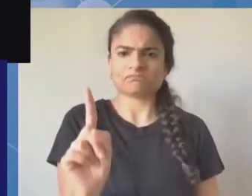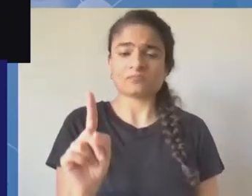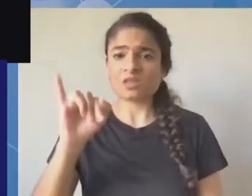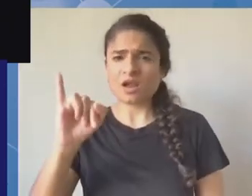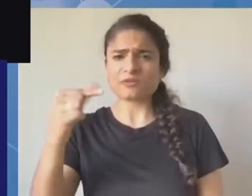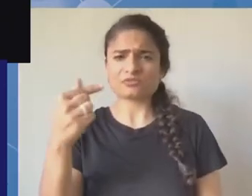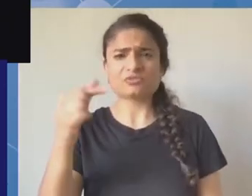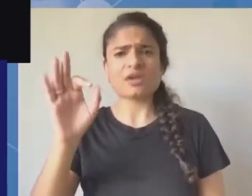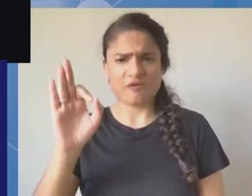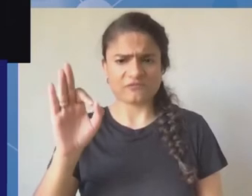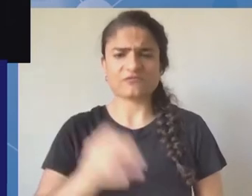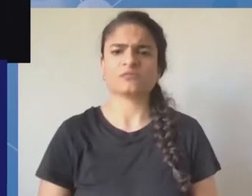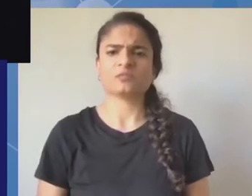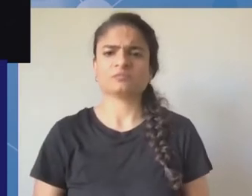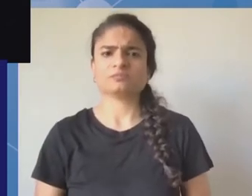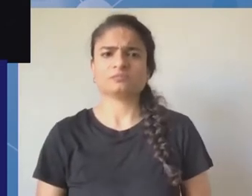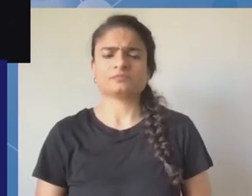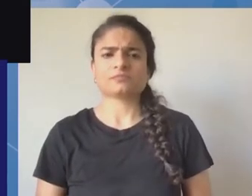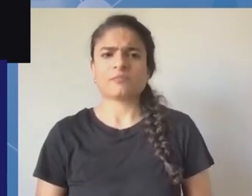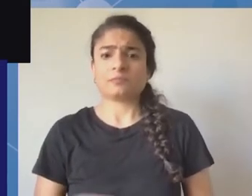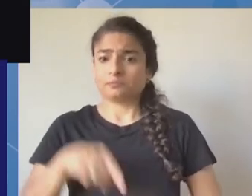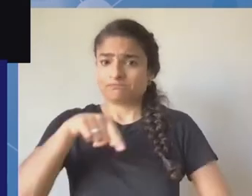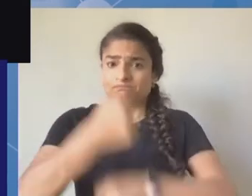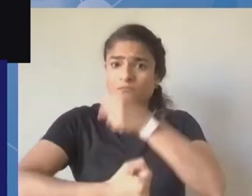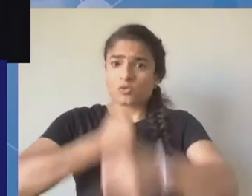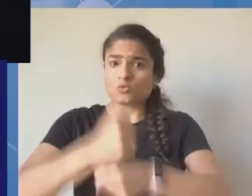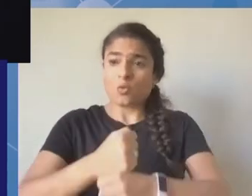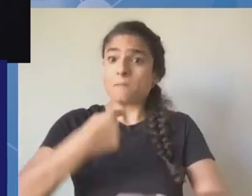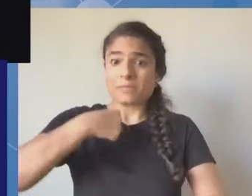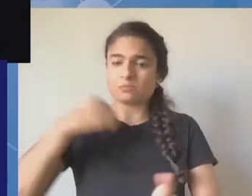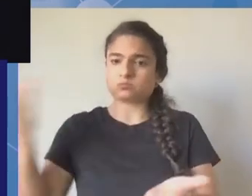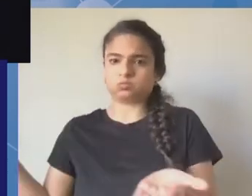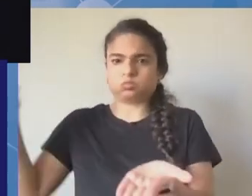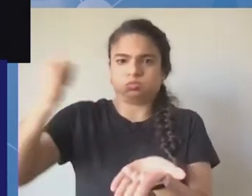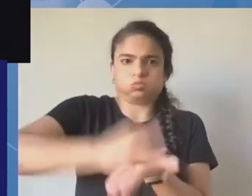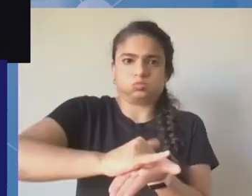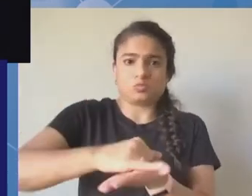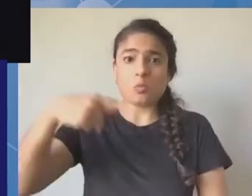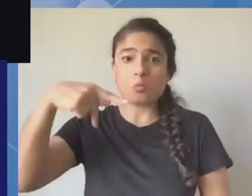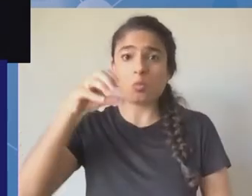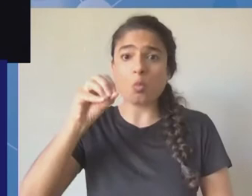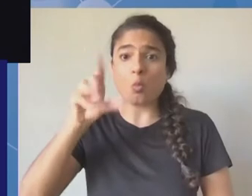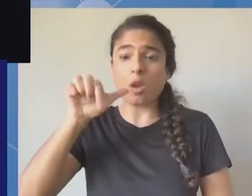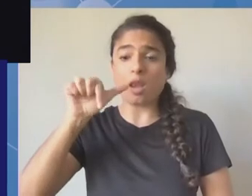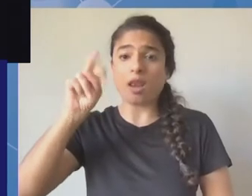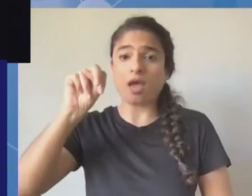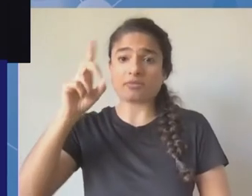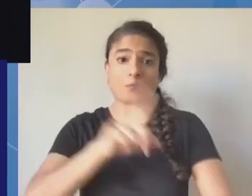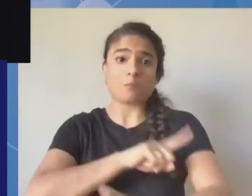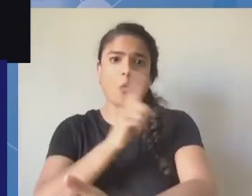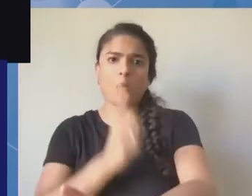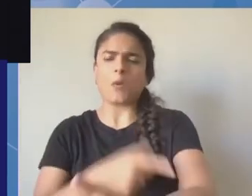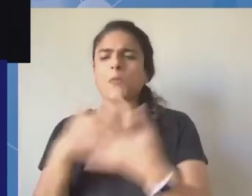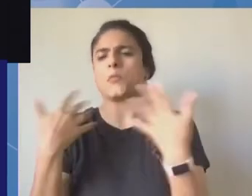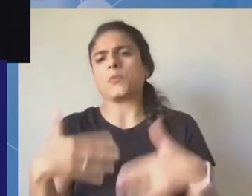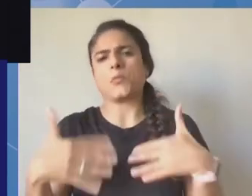参加了今年的论坛，我非常感谢播放的主办方